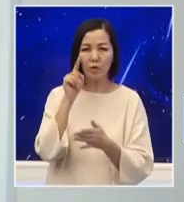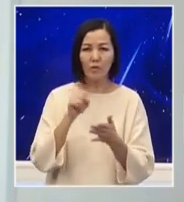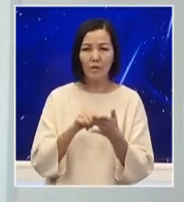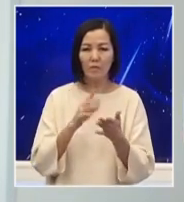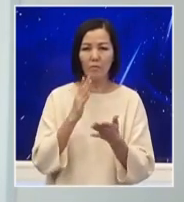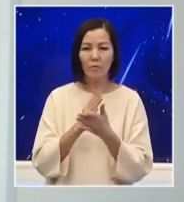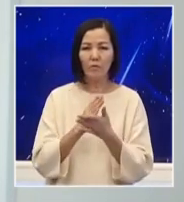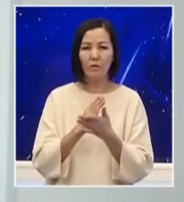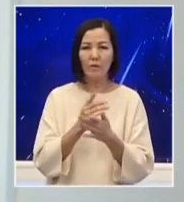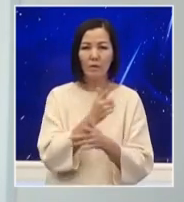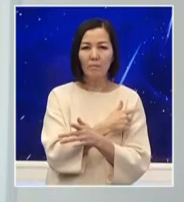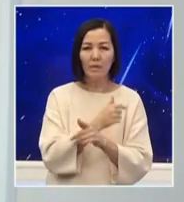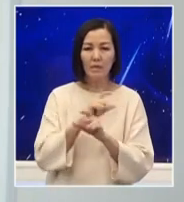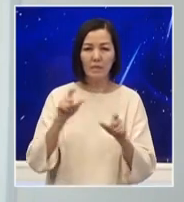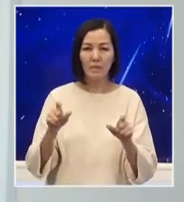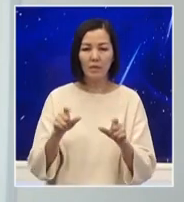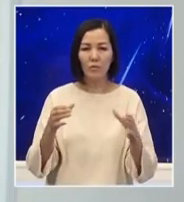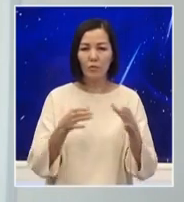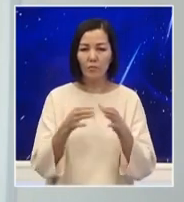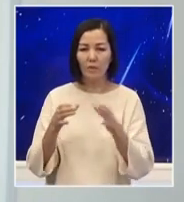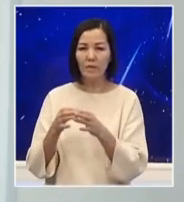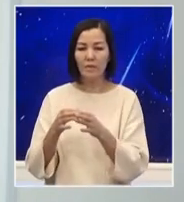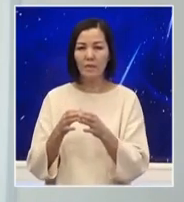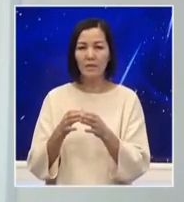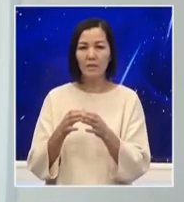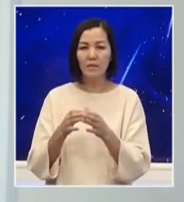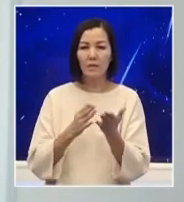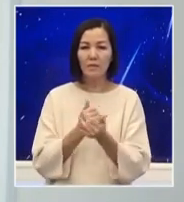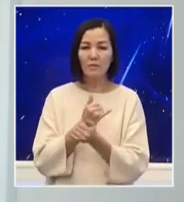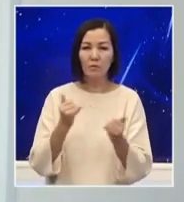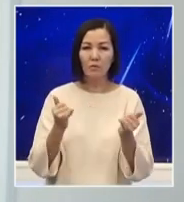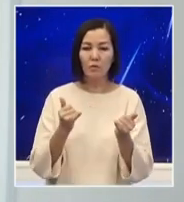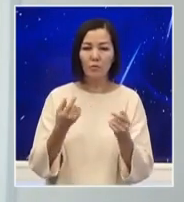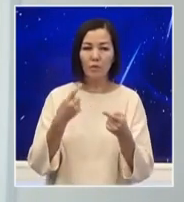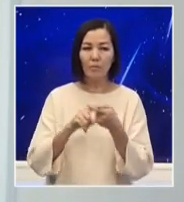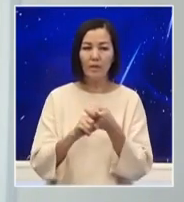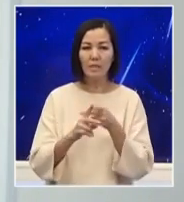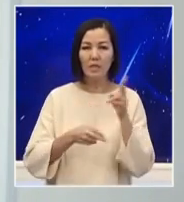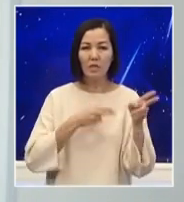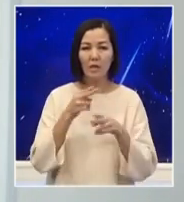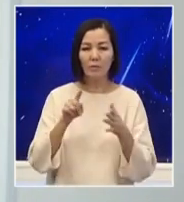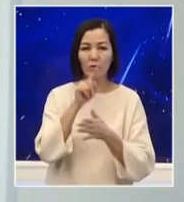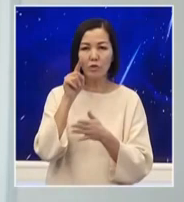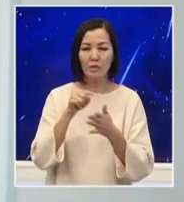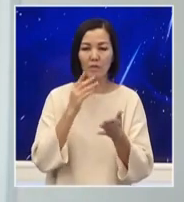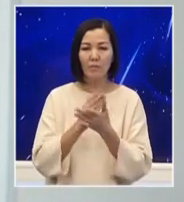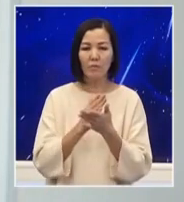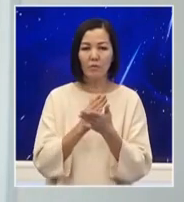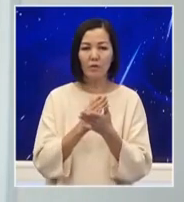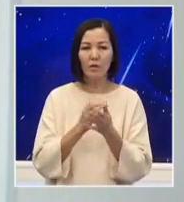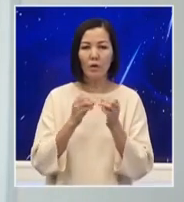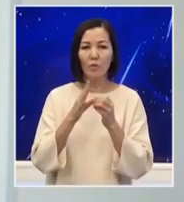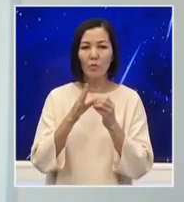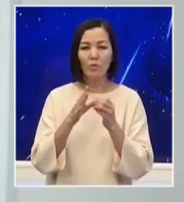не болмаса медициналық ұйымдардың бана медициналық қызмет көрсетуіне қатысты шағымдар сұрақтар болатын болса,